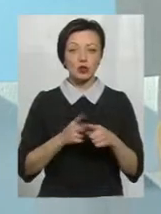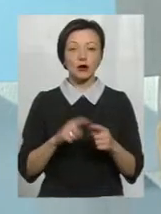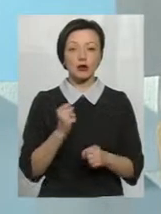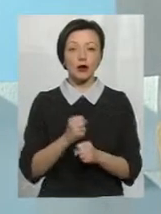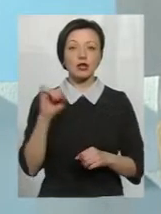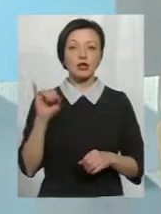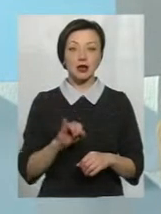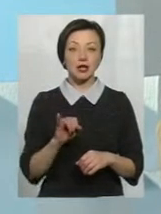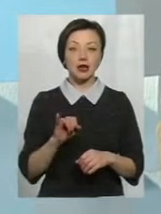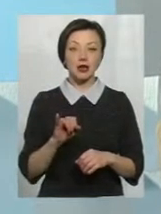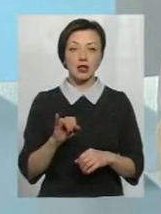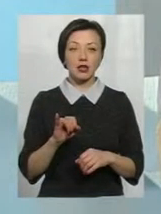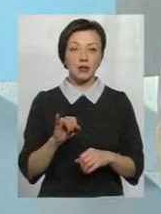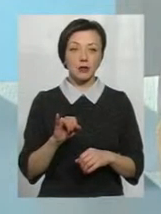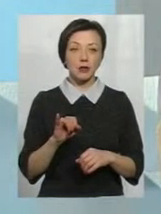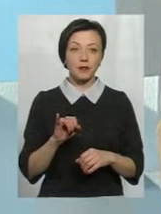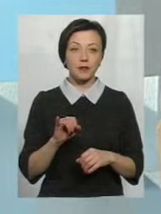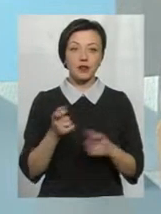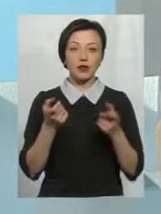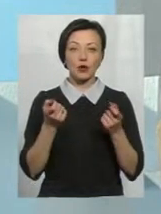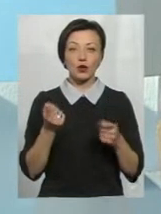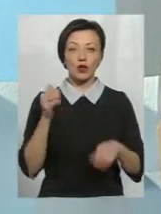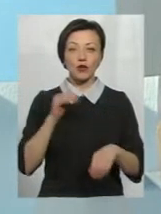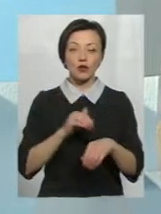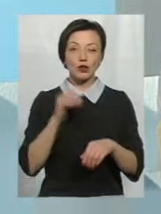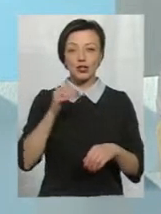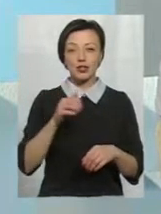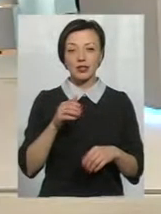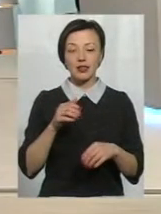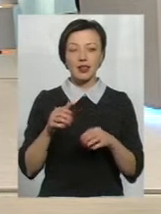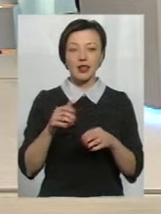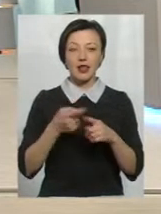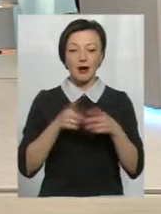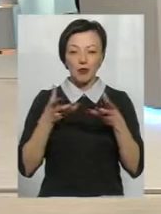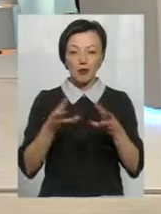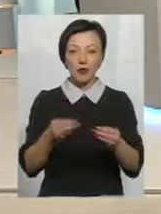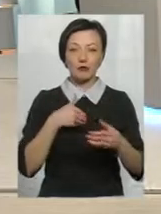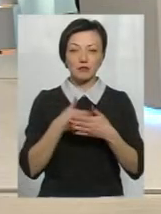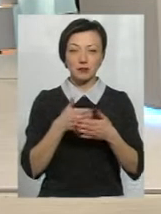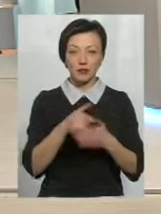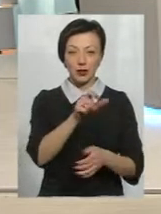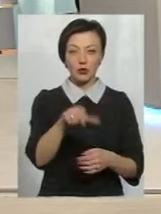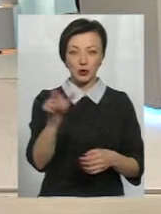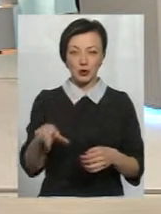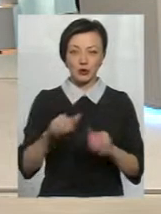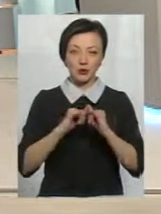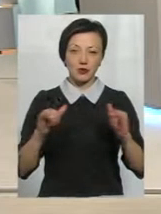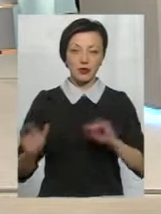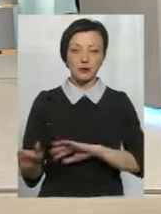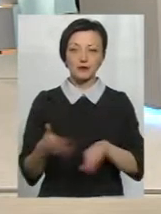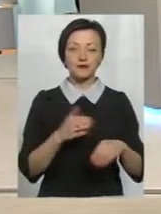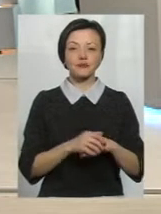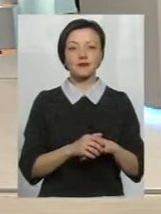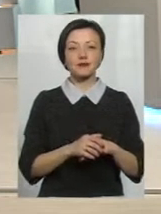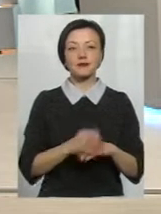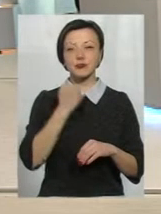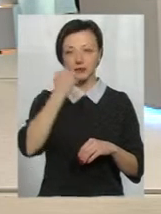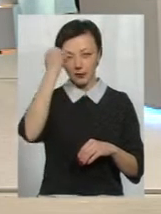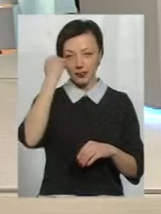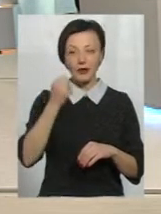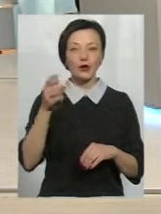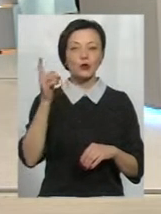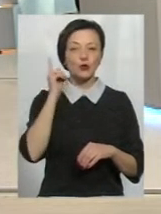і ворушити трохи уми людей, і все буде добре. Дякую, Олександр. Тепер хотіла б почути